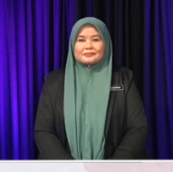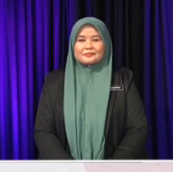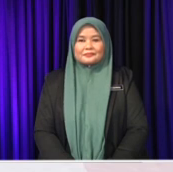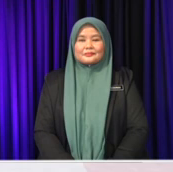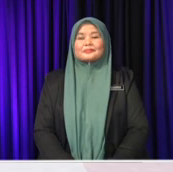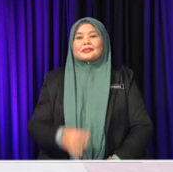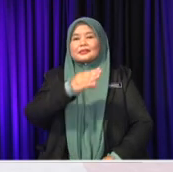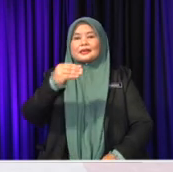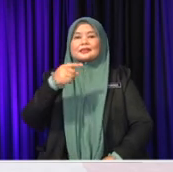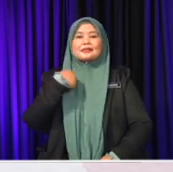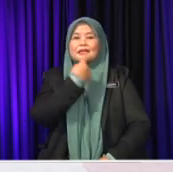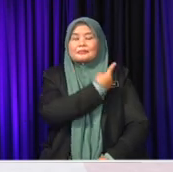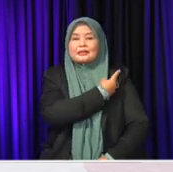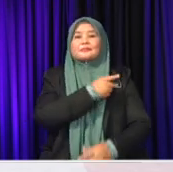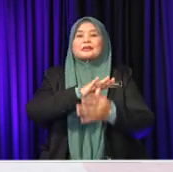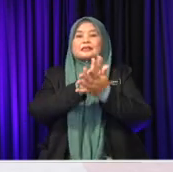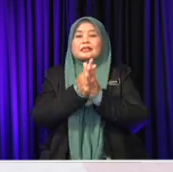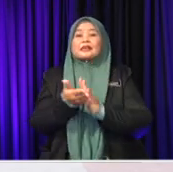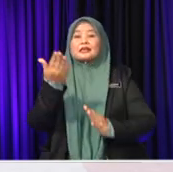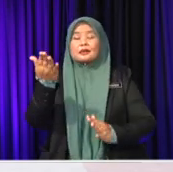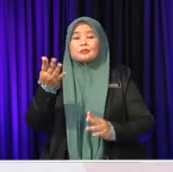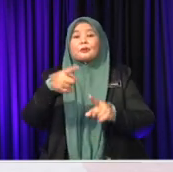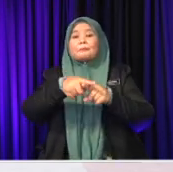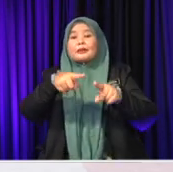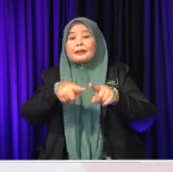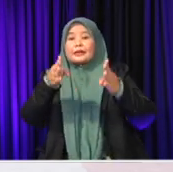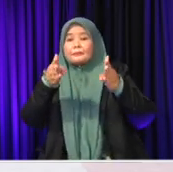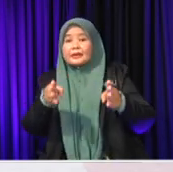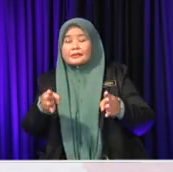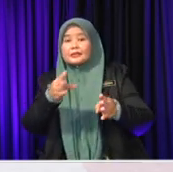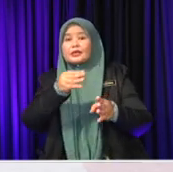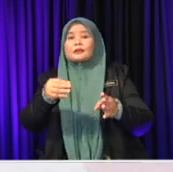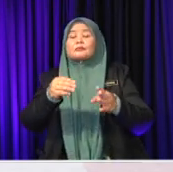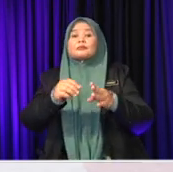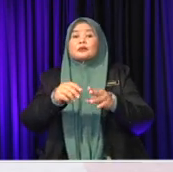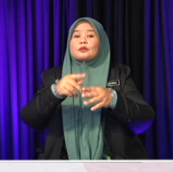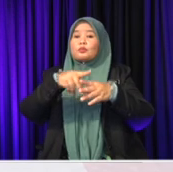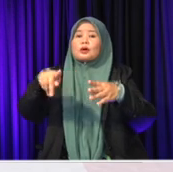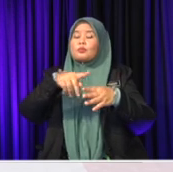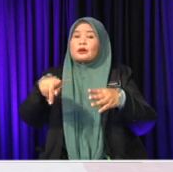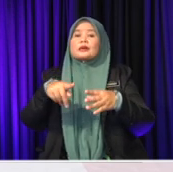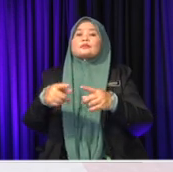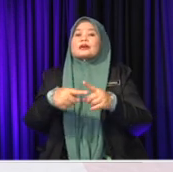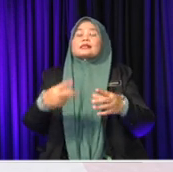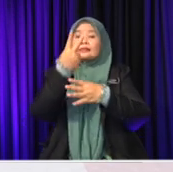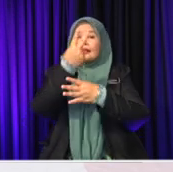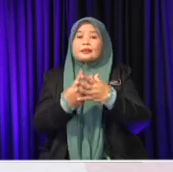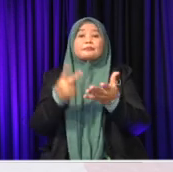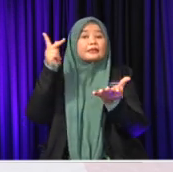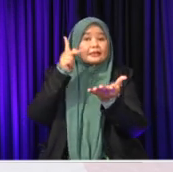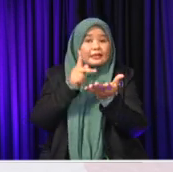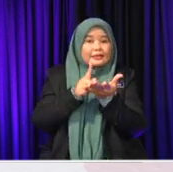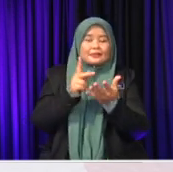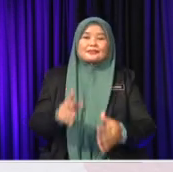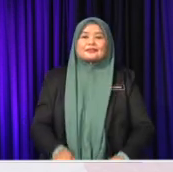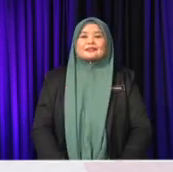dan kami telah menjadikan kamu berbagai bangsa Dan berpua-pua supaya kamu saling berkenalan Oke